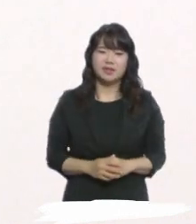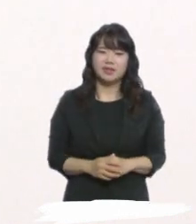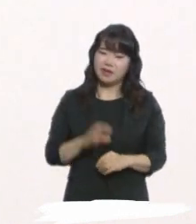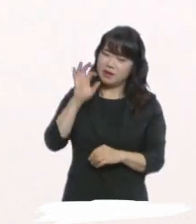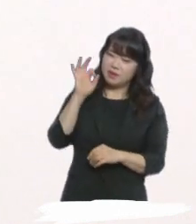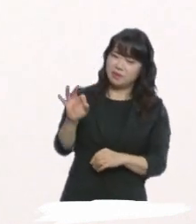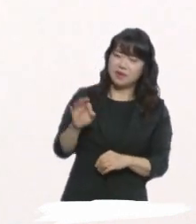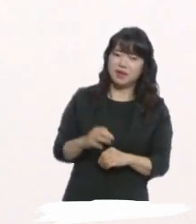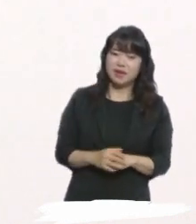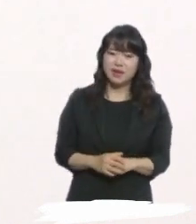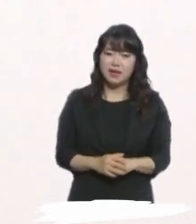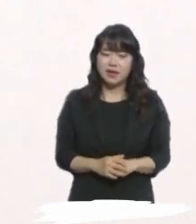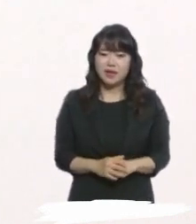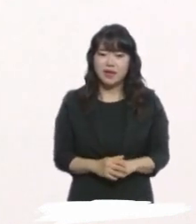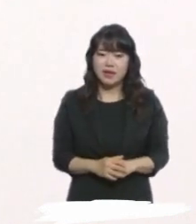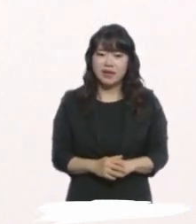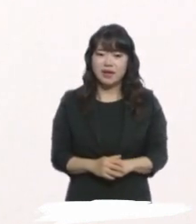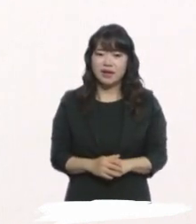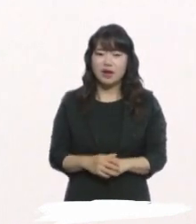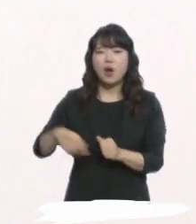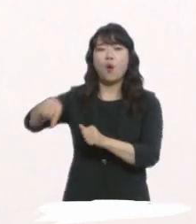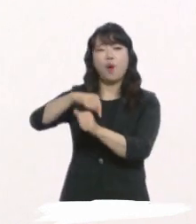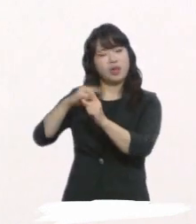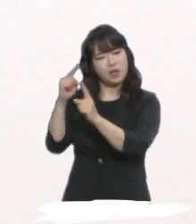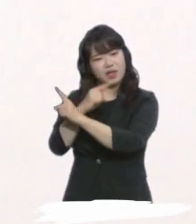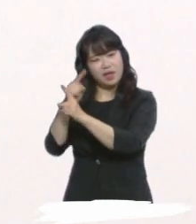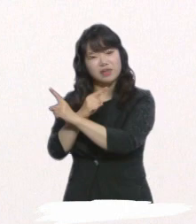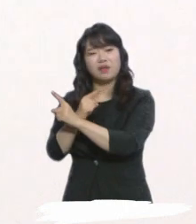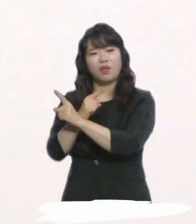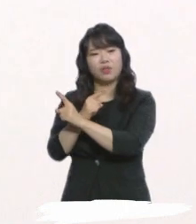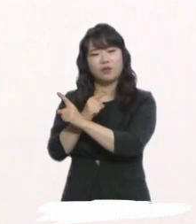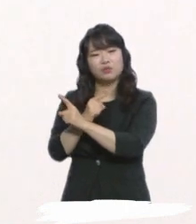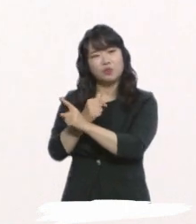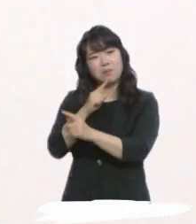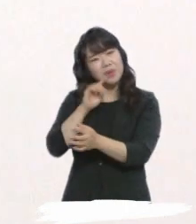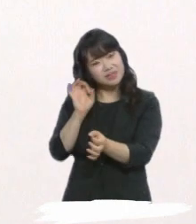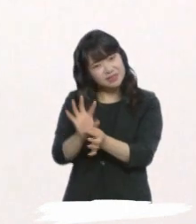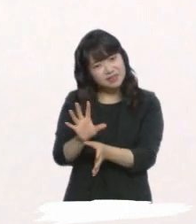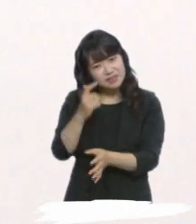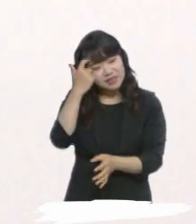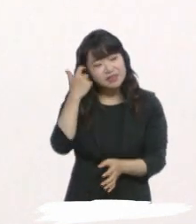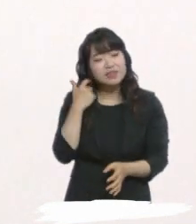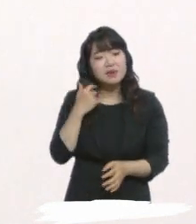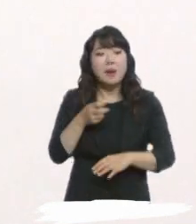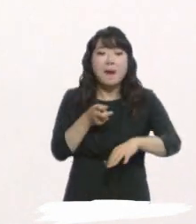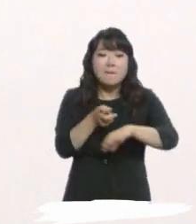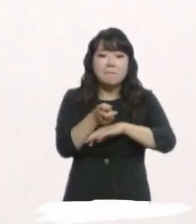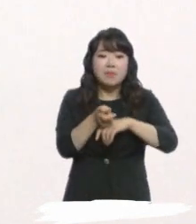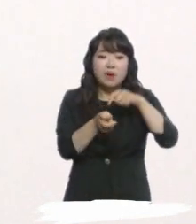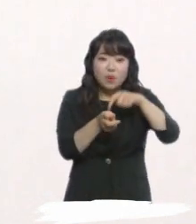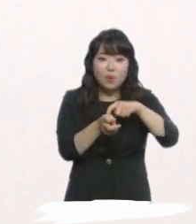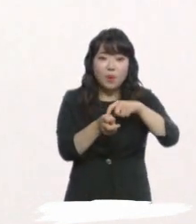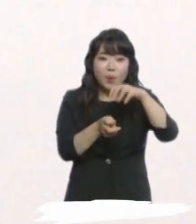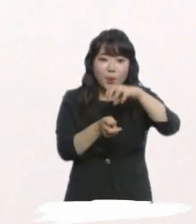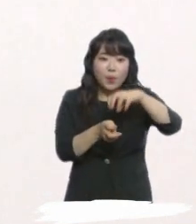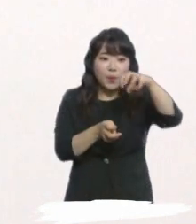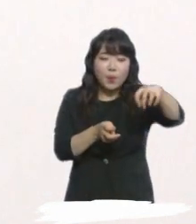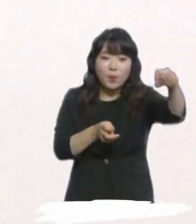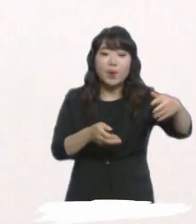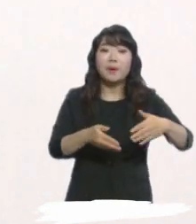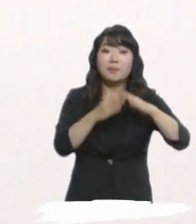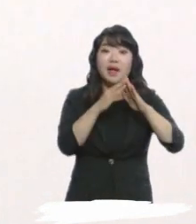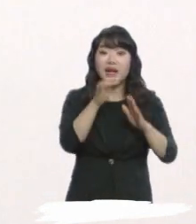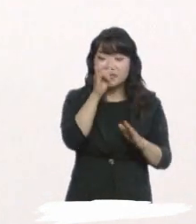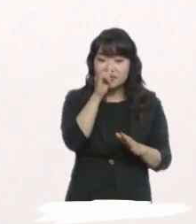그렇다면 버스 그 환경 개선 사업하고는 전혀 거리가 먼데 버스 정류장은 지금 많이 설치가 되어 있는